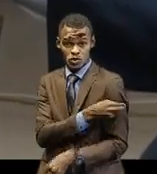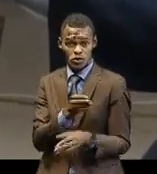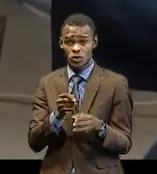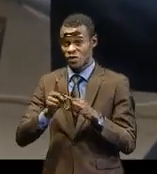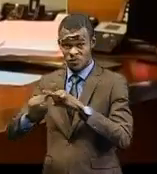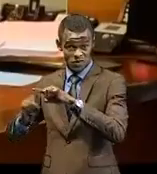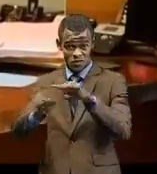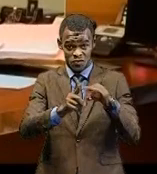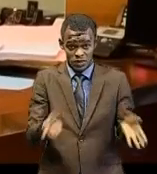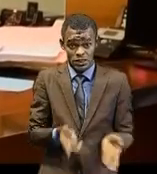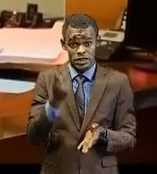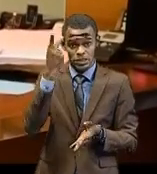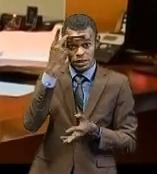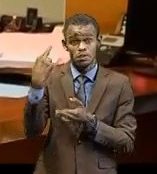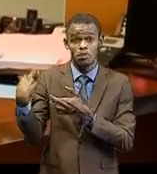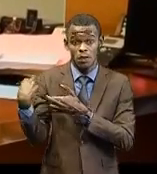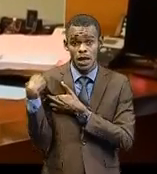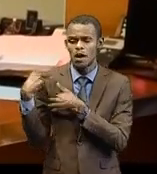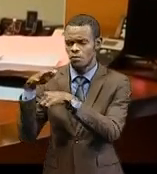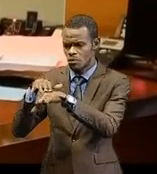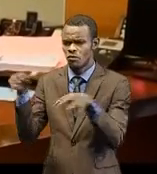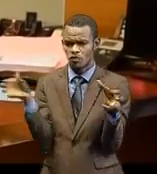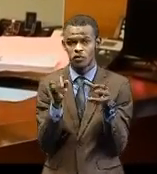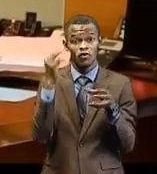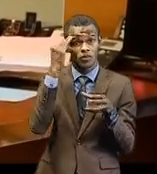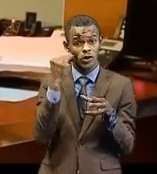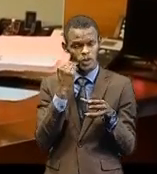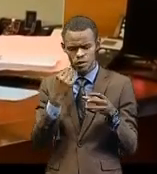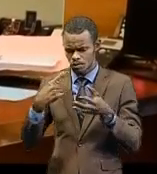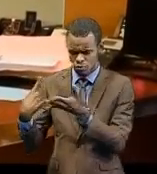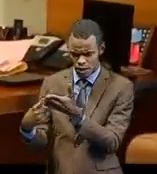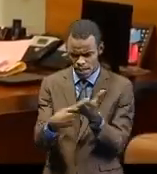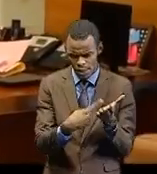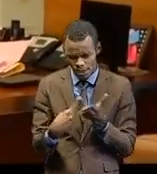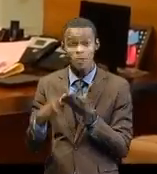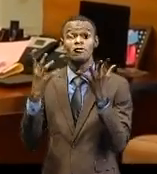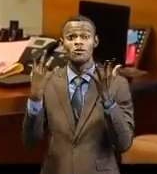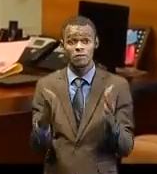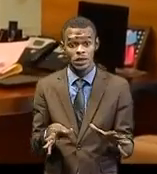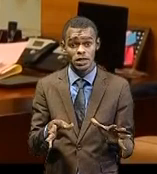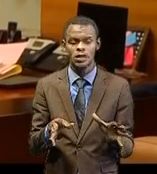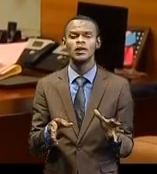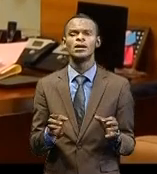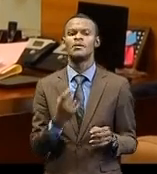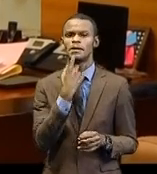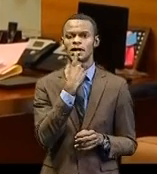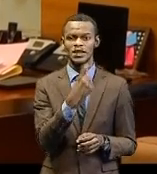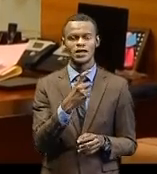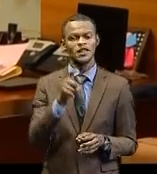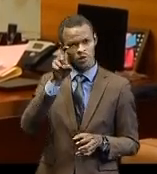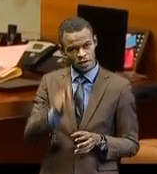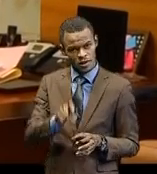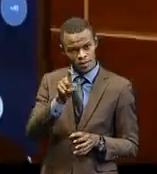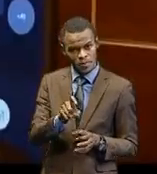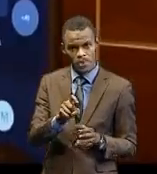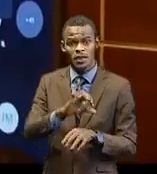de Kinshasa. Au terme de leurs échanges, il a été convenu de faire un état de lieu rapide sur les